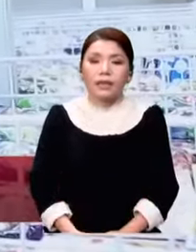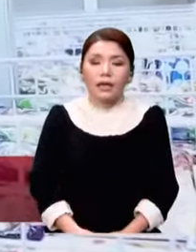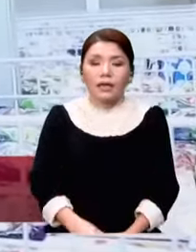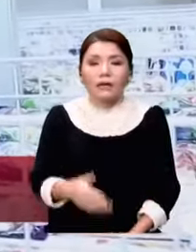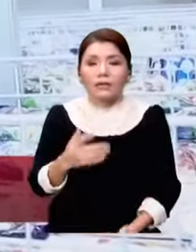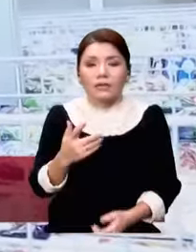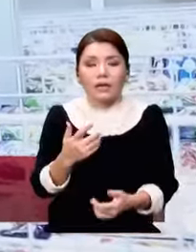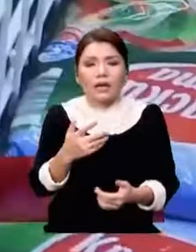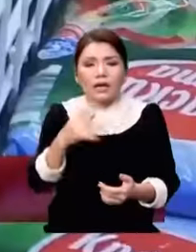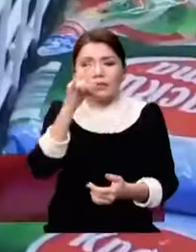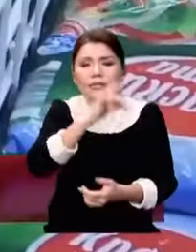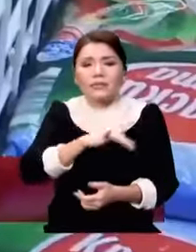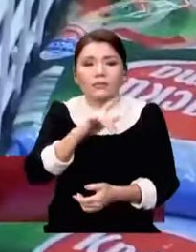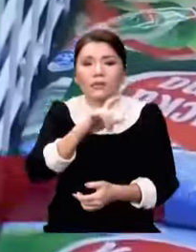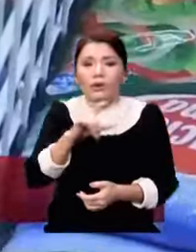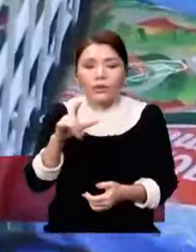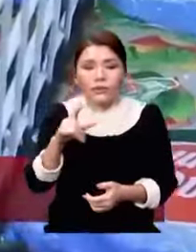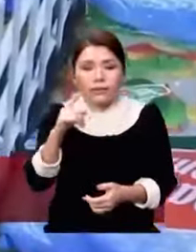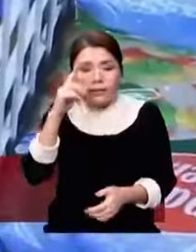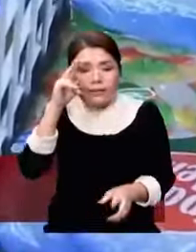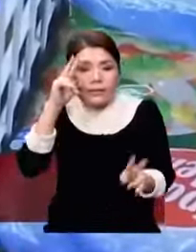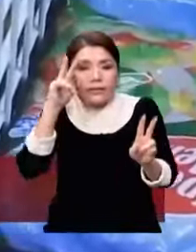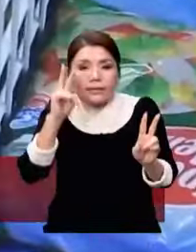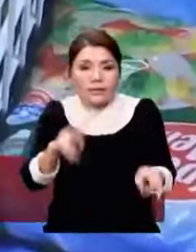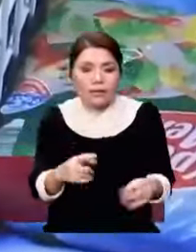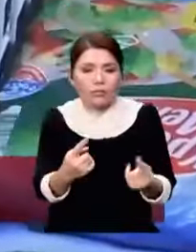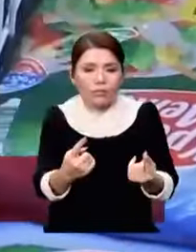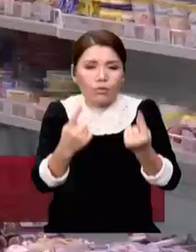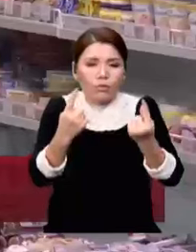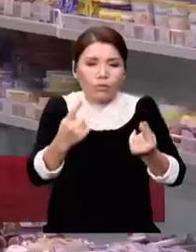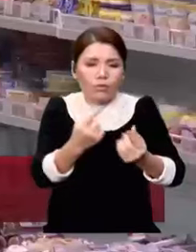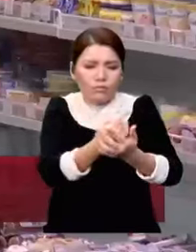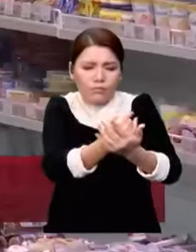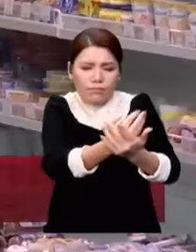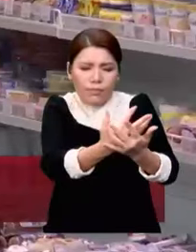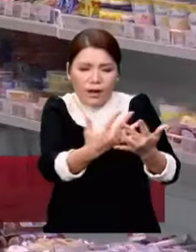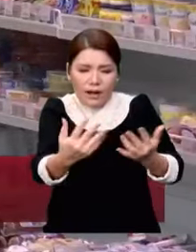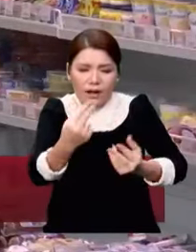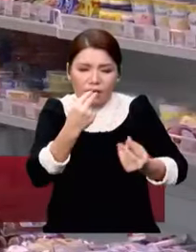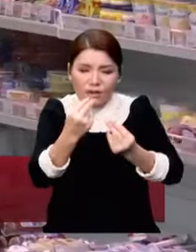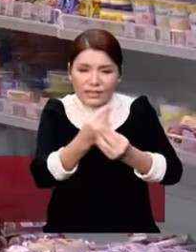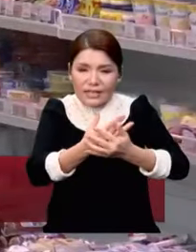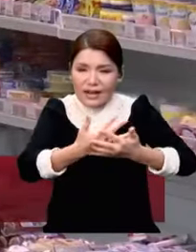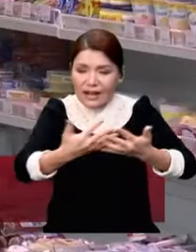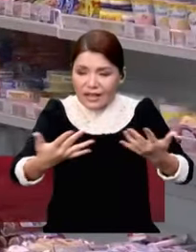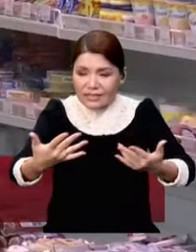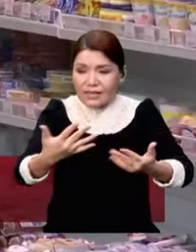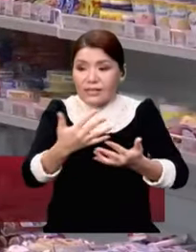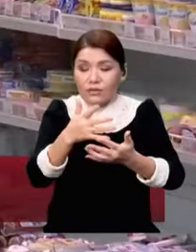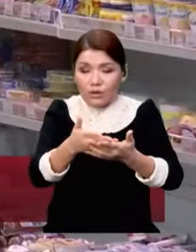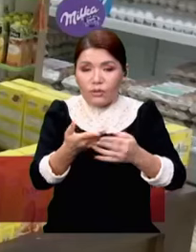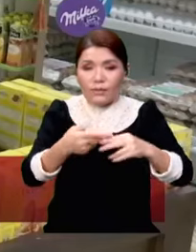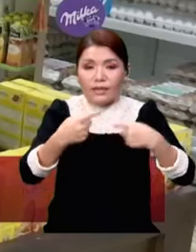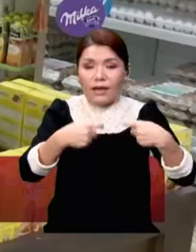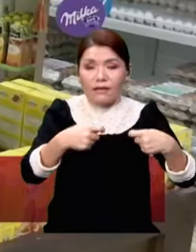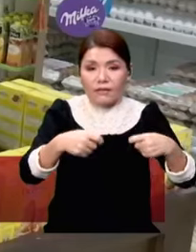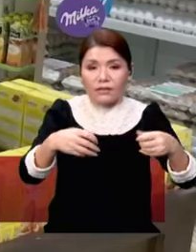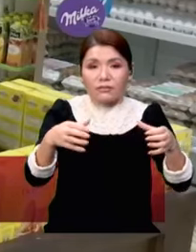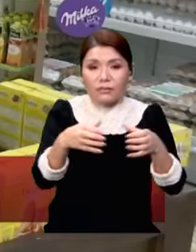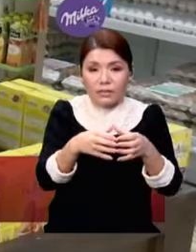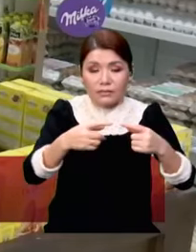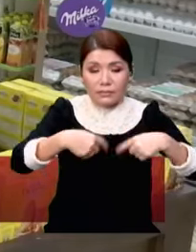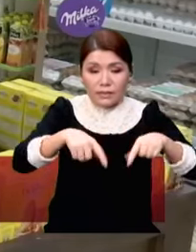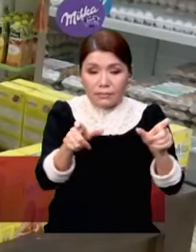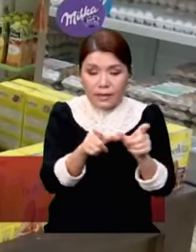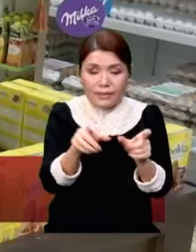Пожалуй, ни один из казахстанцев не догадывается, что в большом изобилии продуктов питания и других товаров в ведущих торговых домах